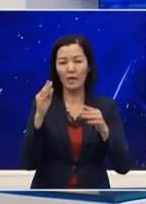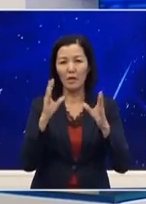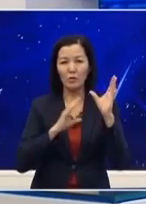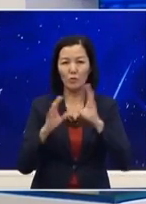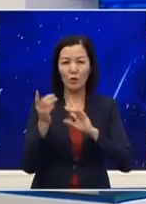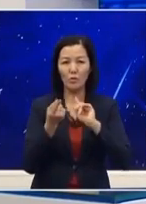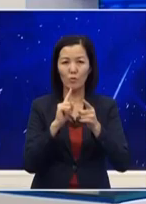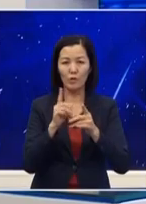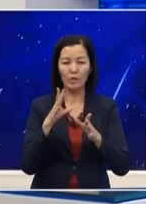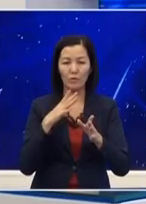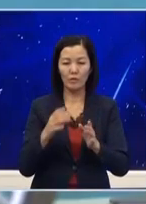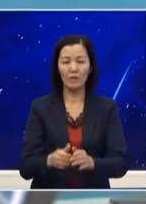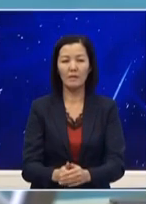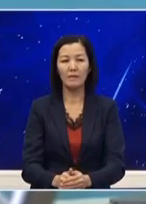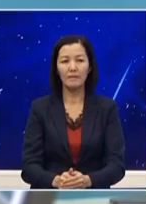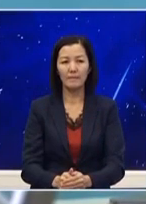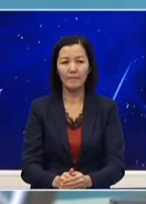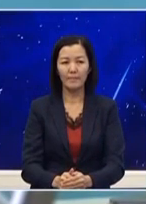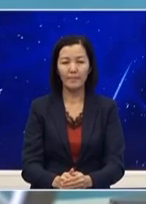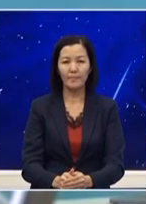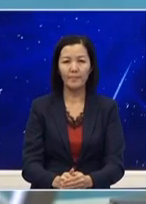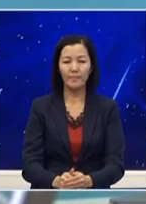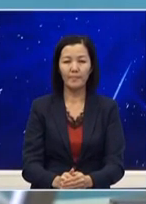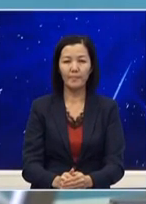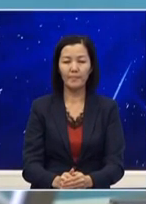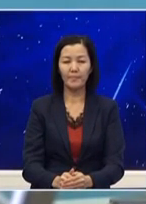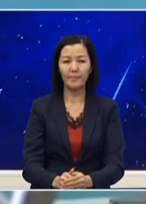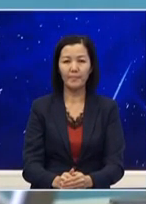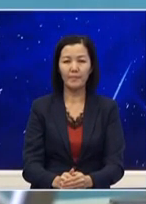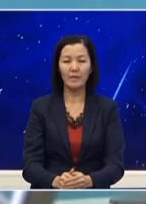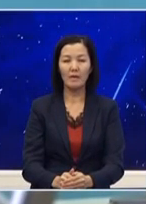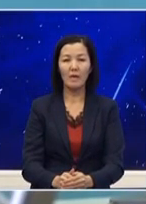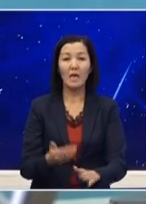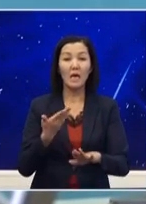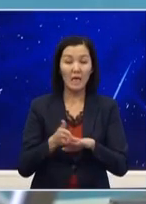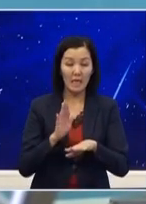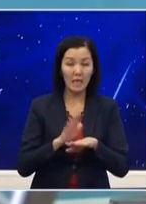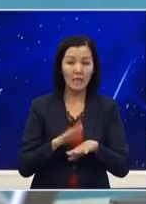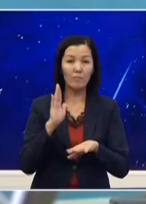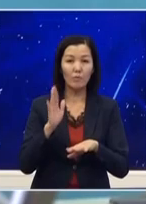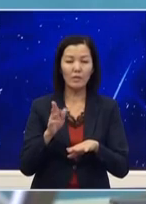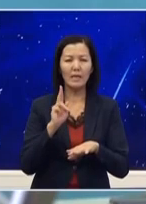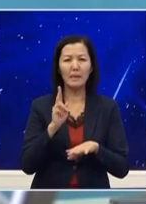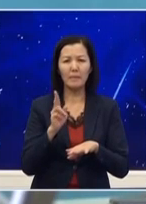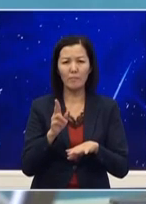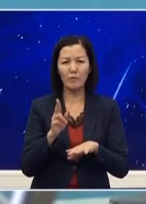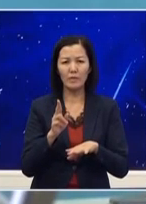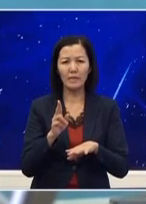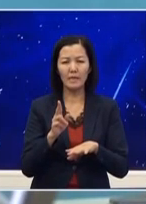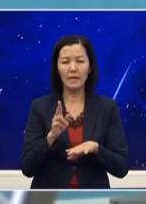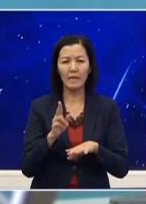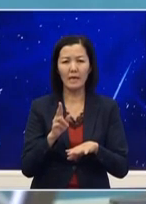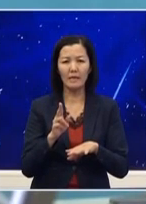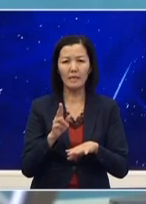орындарына ауыстырылған. Как бы трудно не было. Қандай қиын болса да, артында кім тұрса да, дипломды